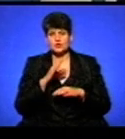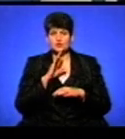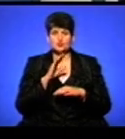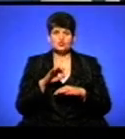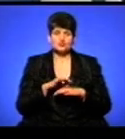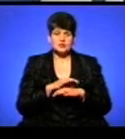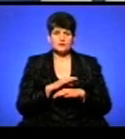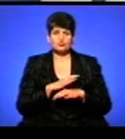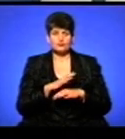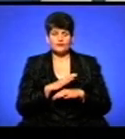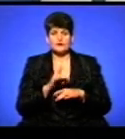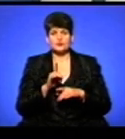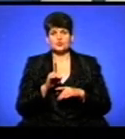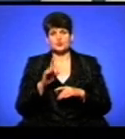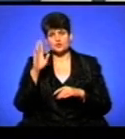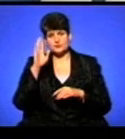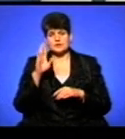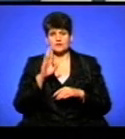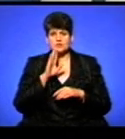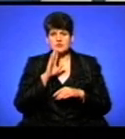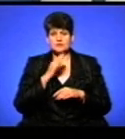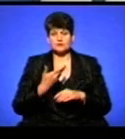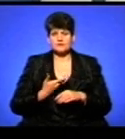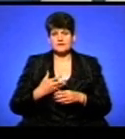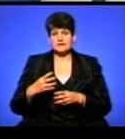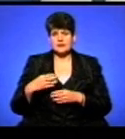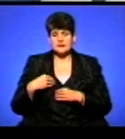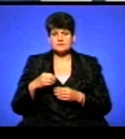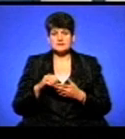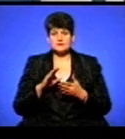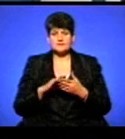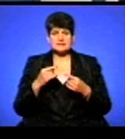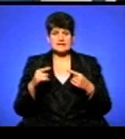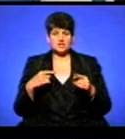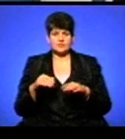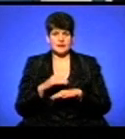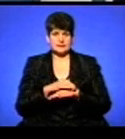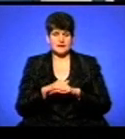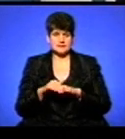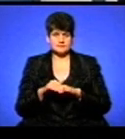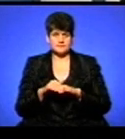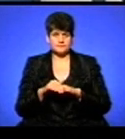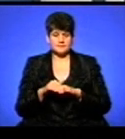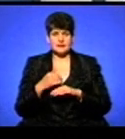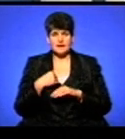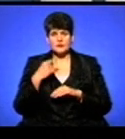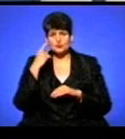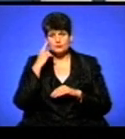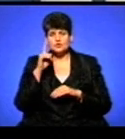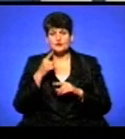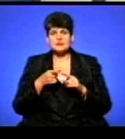що дружина і чоловік проживають разом, але зареєстровані за іншими адресами. І я думаю, що ці